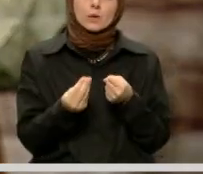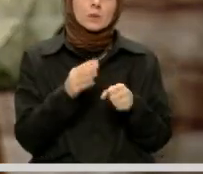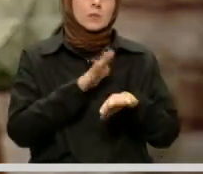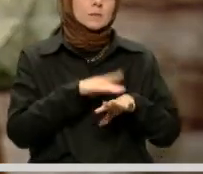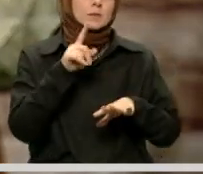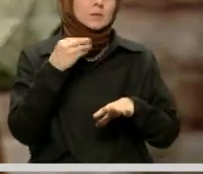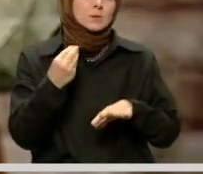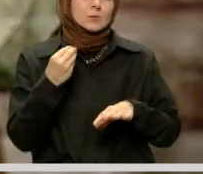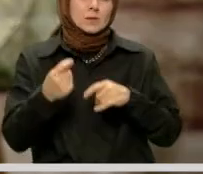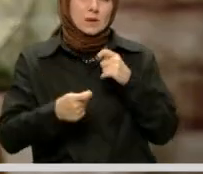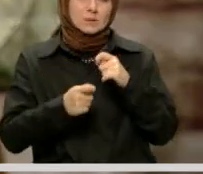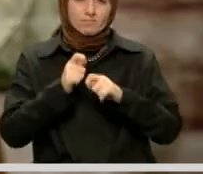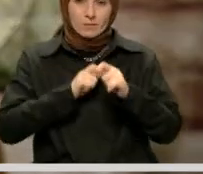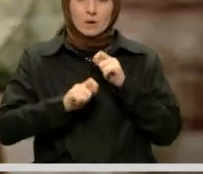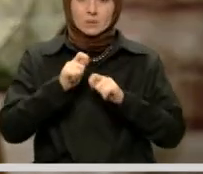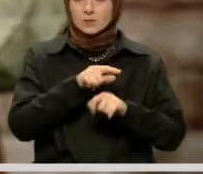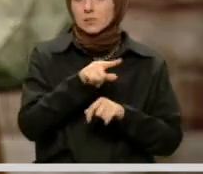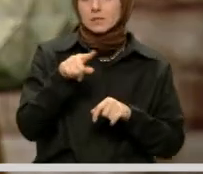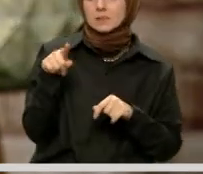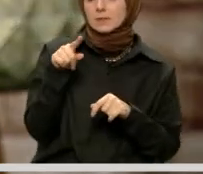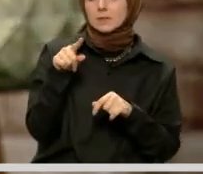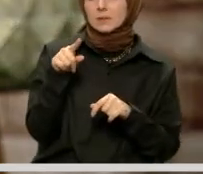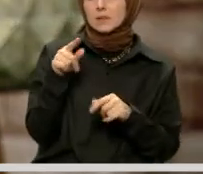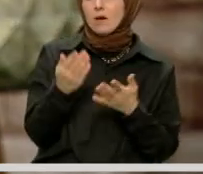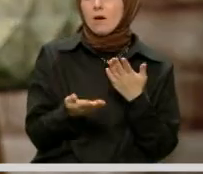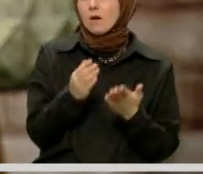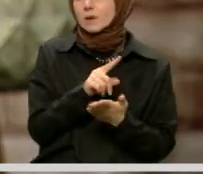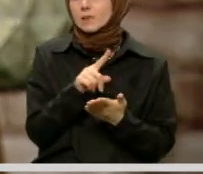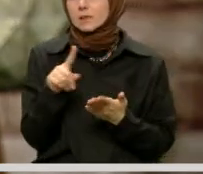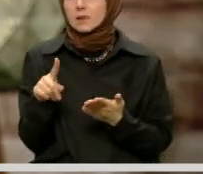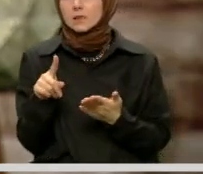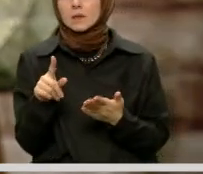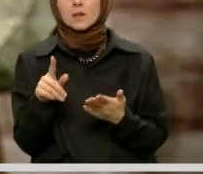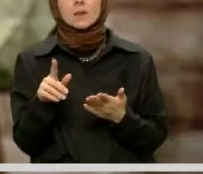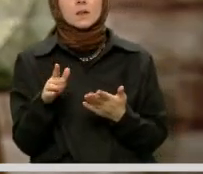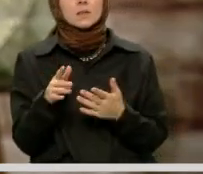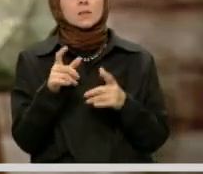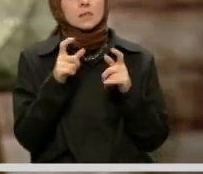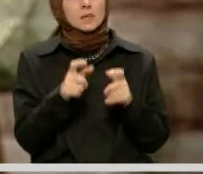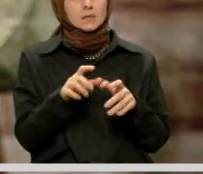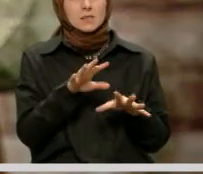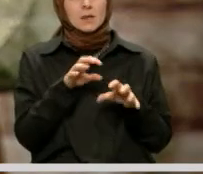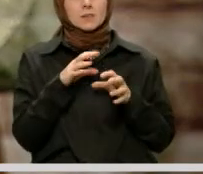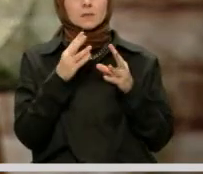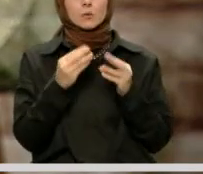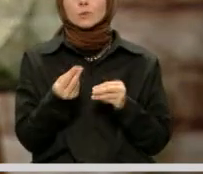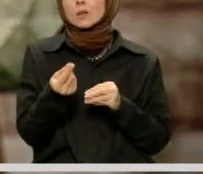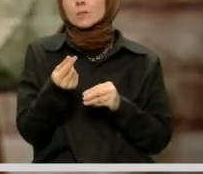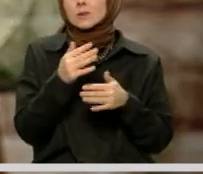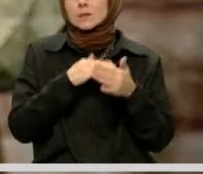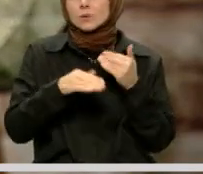sizin ahiretinizi, ahiretteki makamınızı, mevkinizi etkileyecek bir durumda. Şimdi az önce